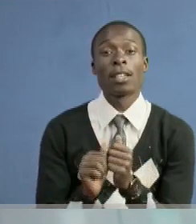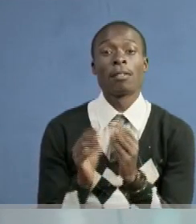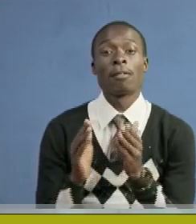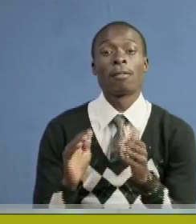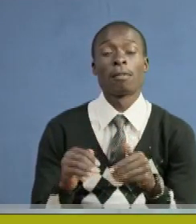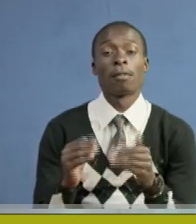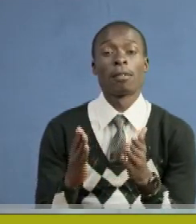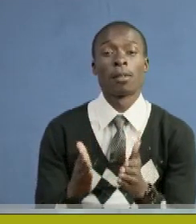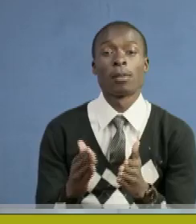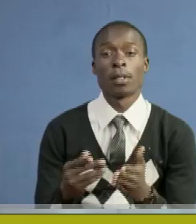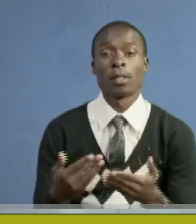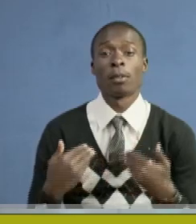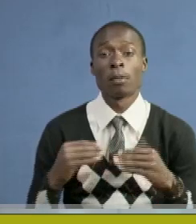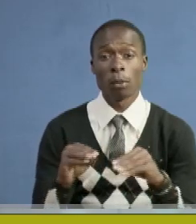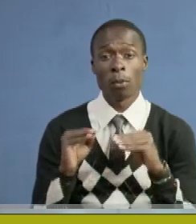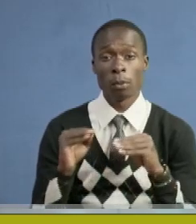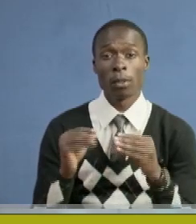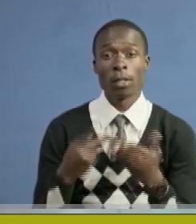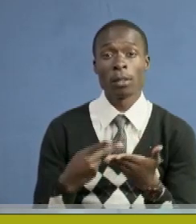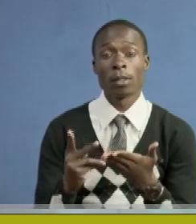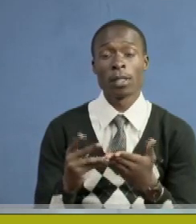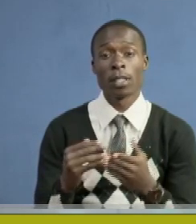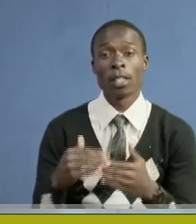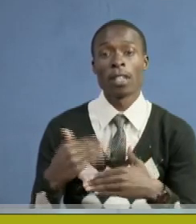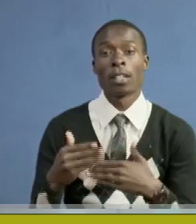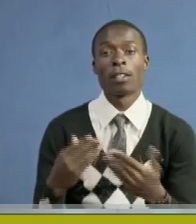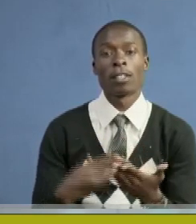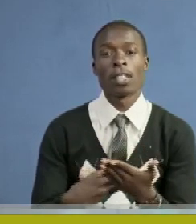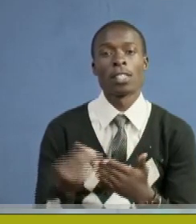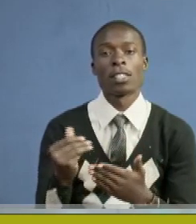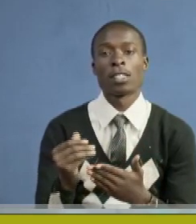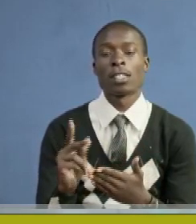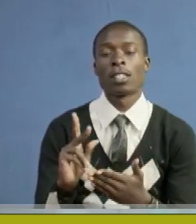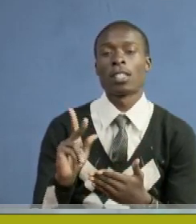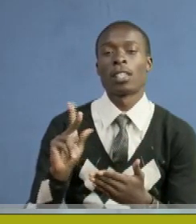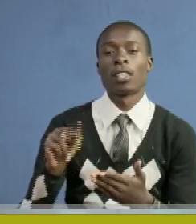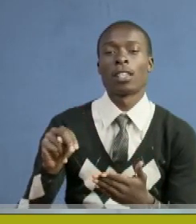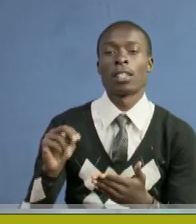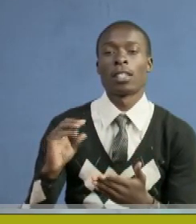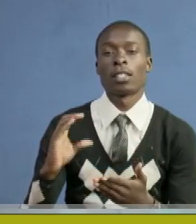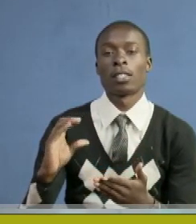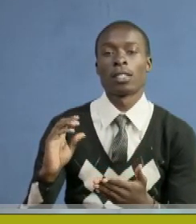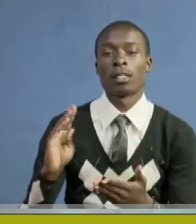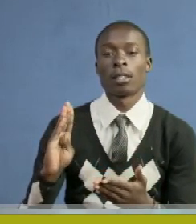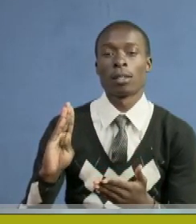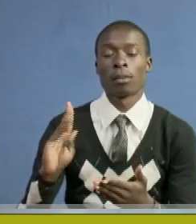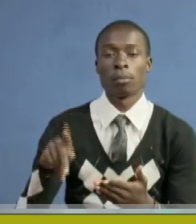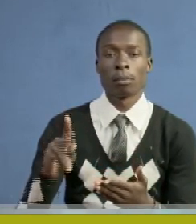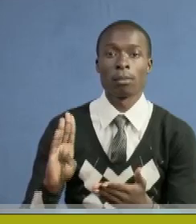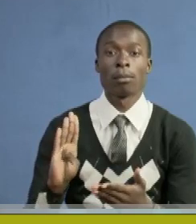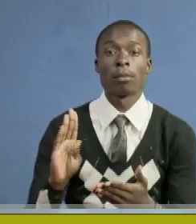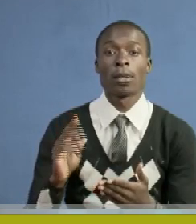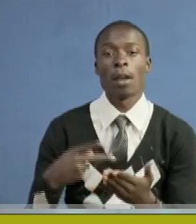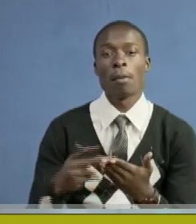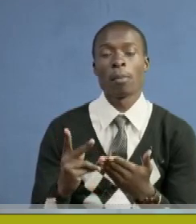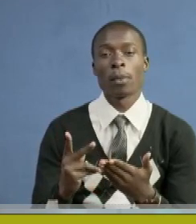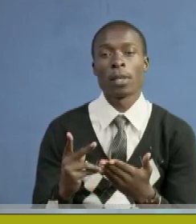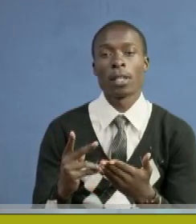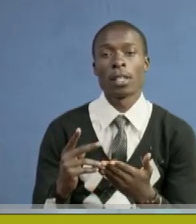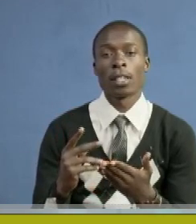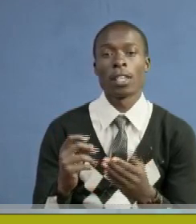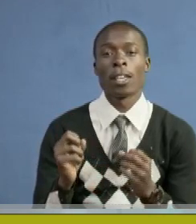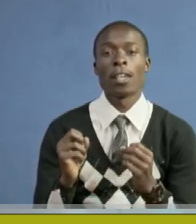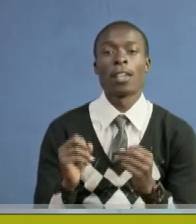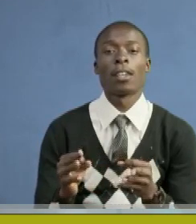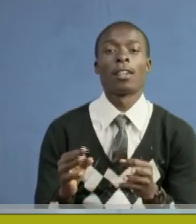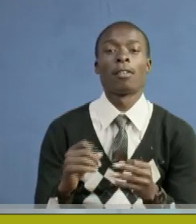ambao wanasubiri malipo baada ya kuuza mahindi kwenye bodi ya nafaka nchini NCPB watalipwa pindi tu uchunguzi